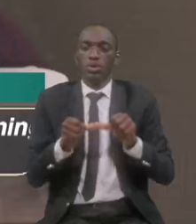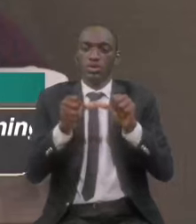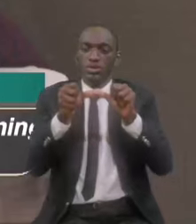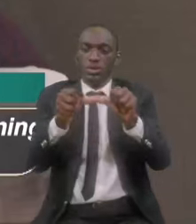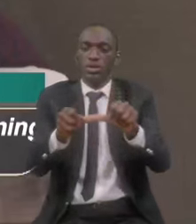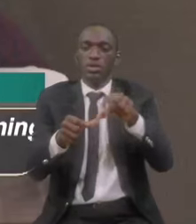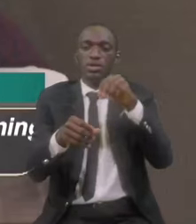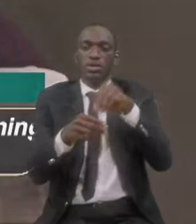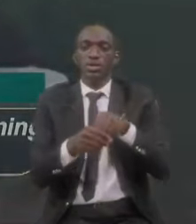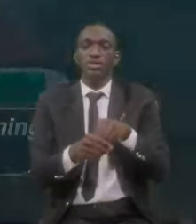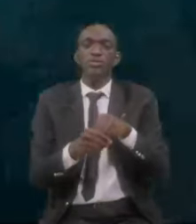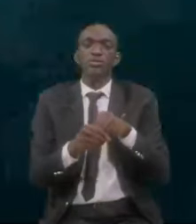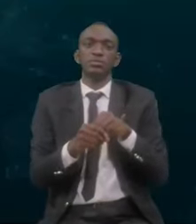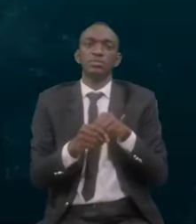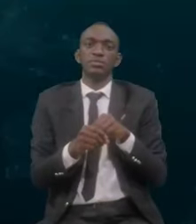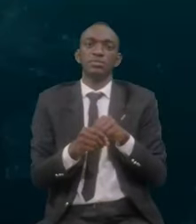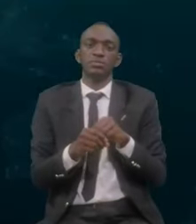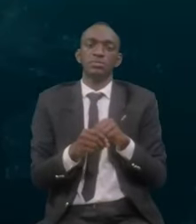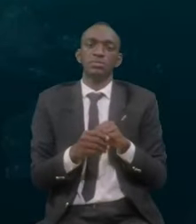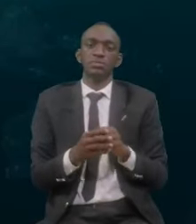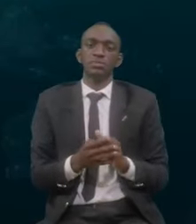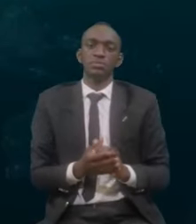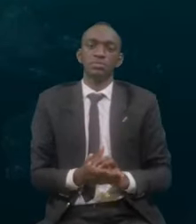à la communion.